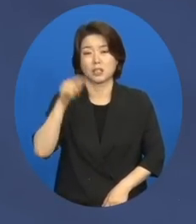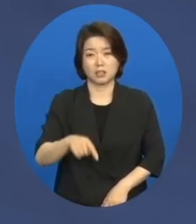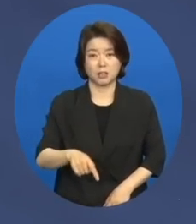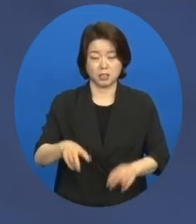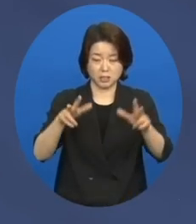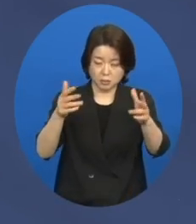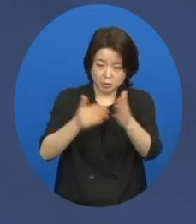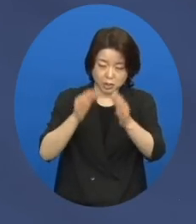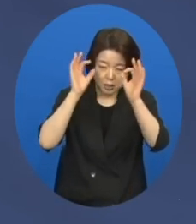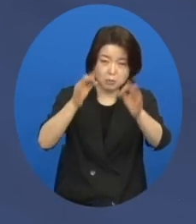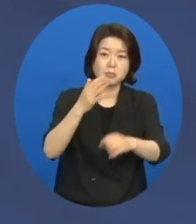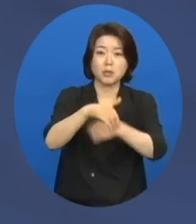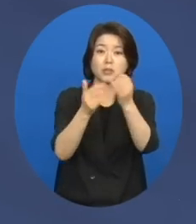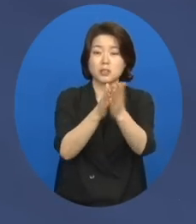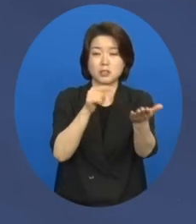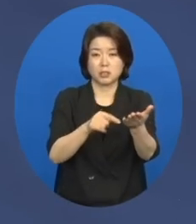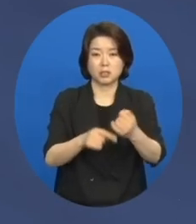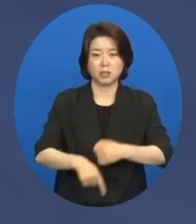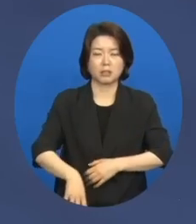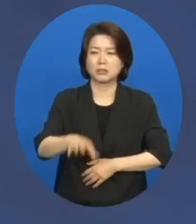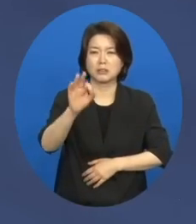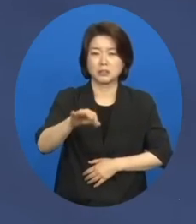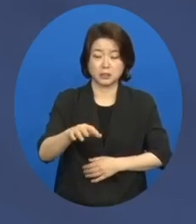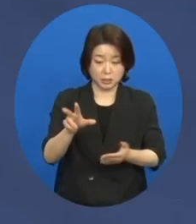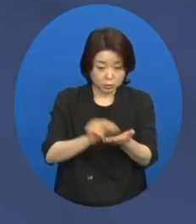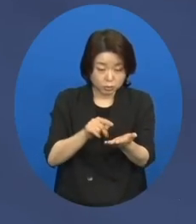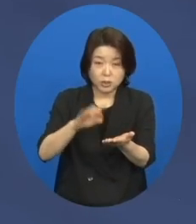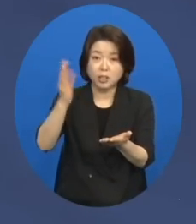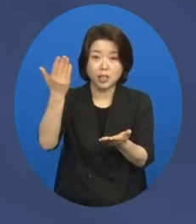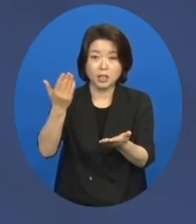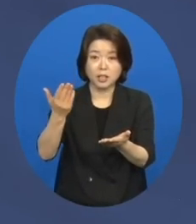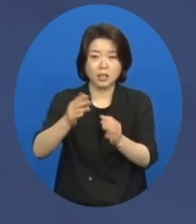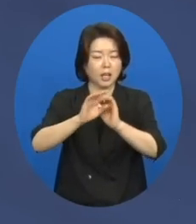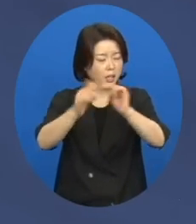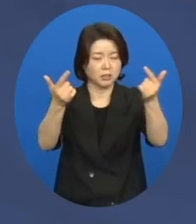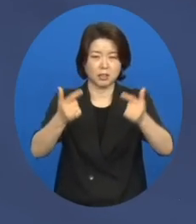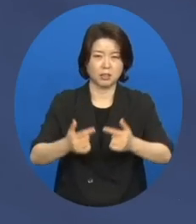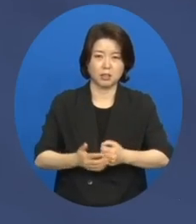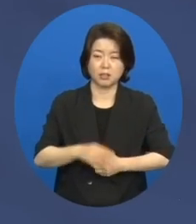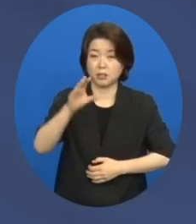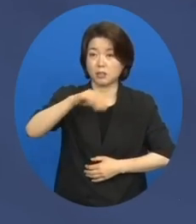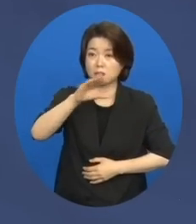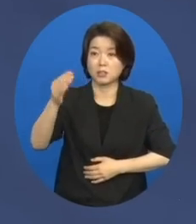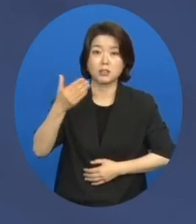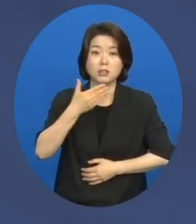성경만 해도 지금 그렇게 취급할 수 있는 주제입니까? 아니죠.